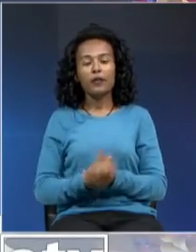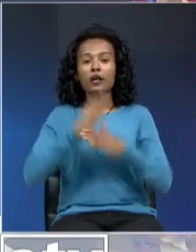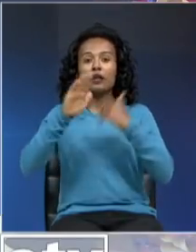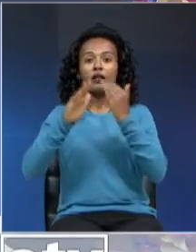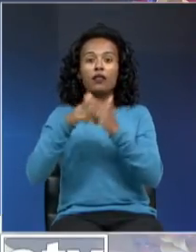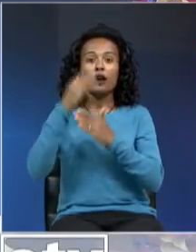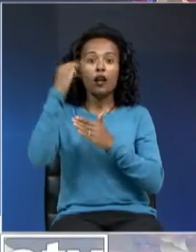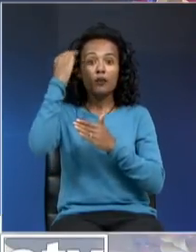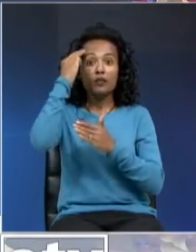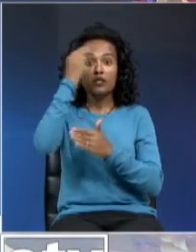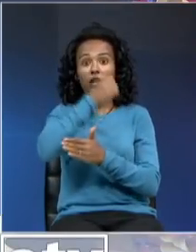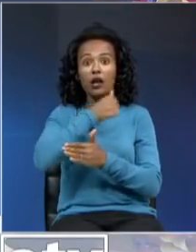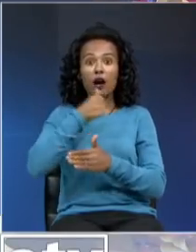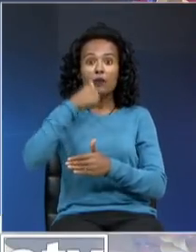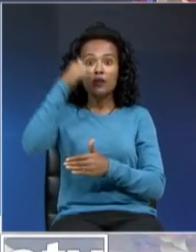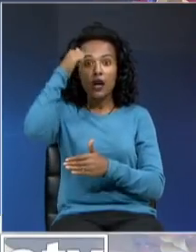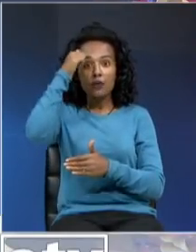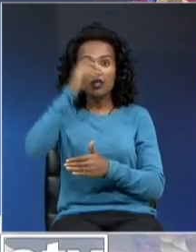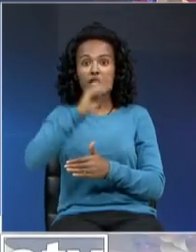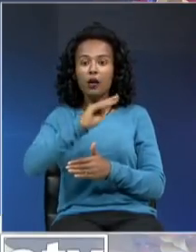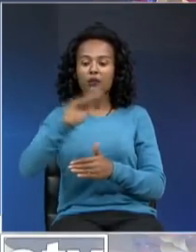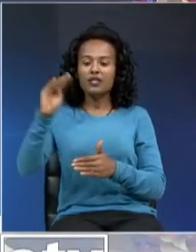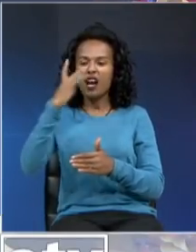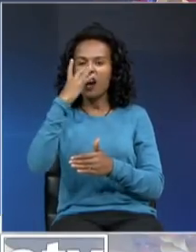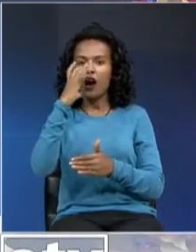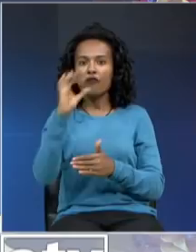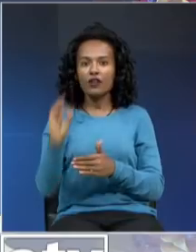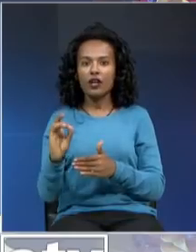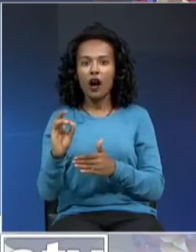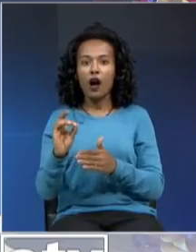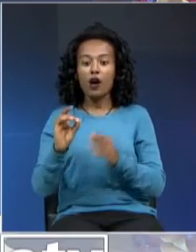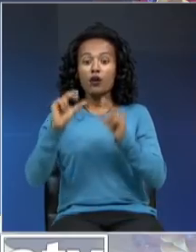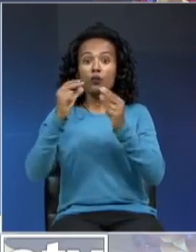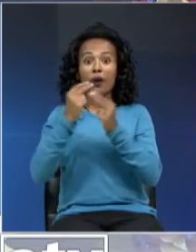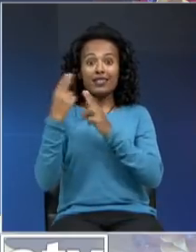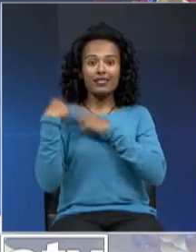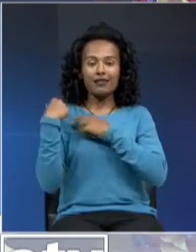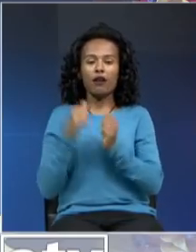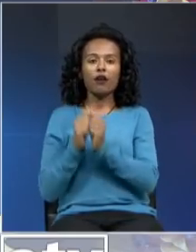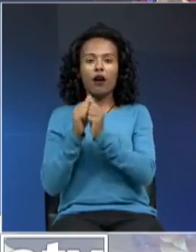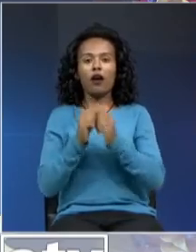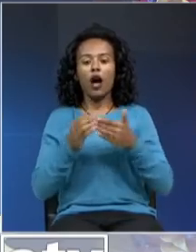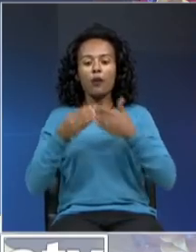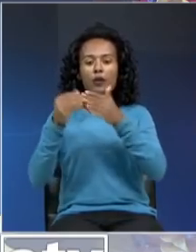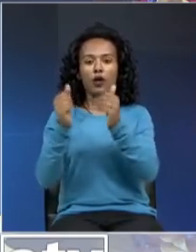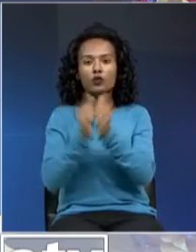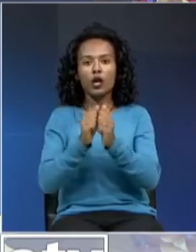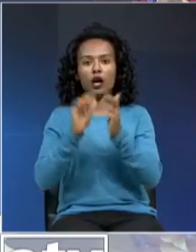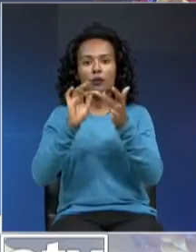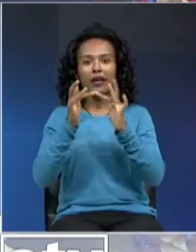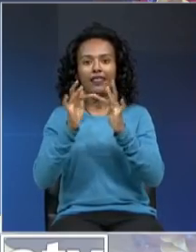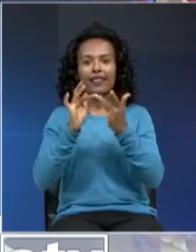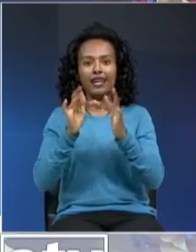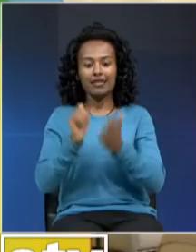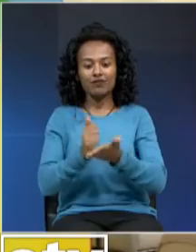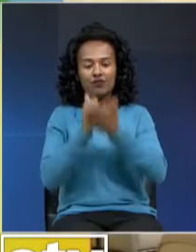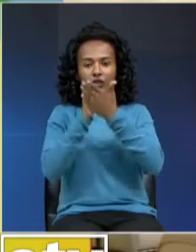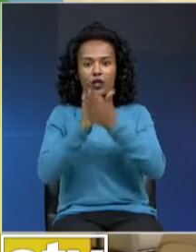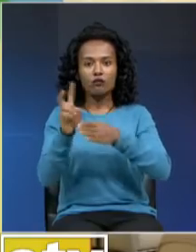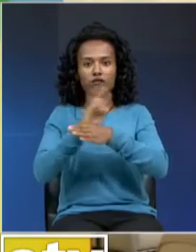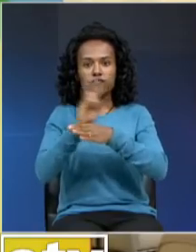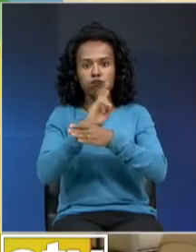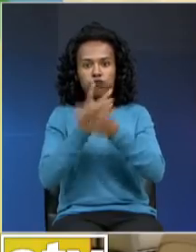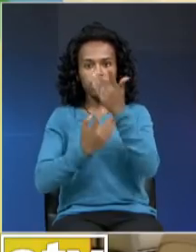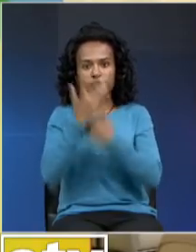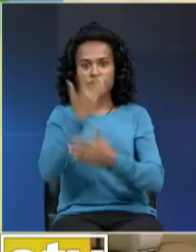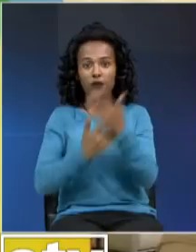ጠቅላይ ሚኒስትር አብይ አህመድ ከምስራቅ አፍሪካ ክልላዊ ልማት በይነ መንግስታት ባለስልጣን የጋድ አመራሮች ጋር በኢንተርኔት ታገዘ ወረርሽኙ ዙሪያ